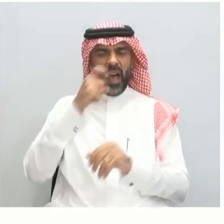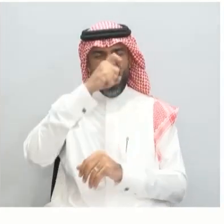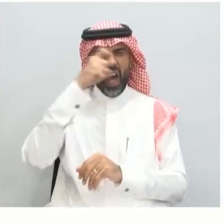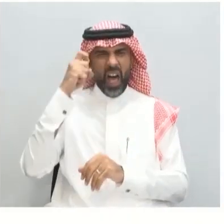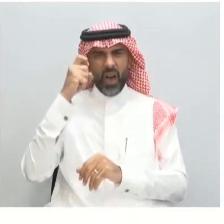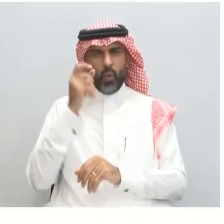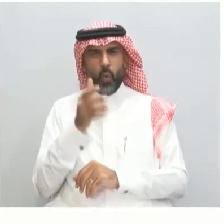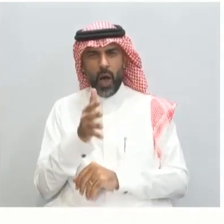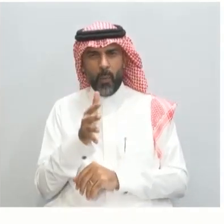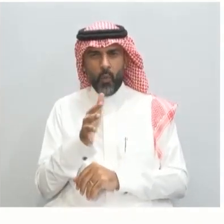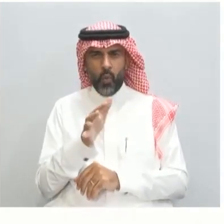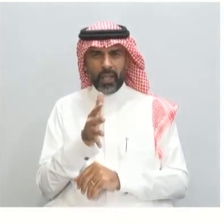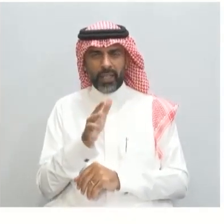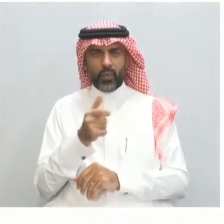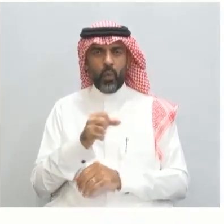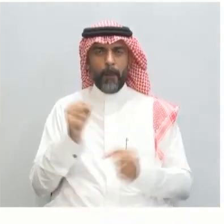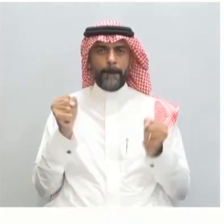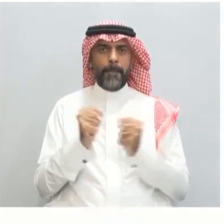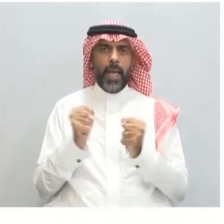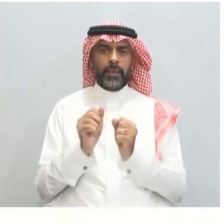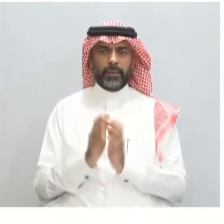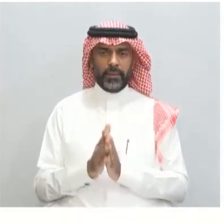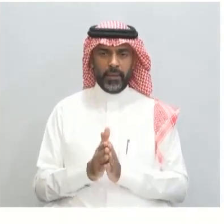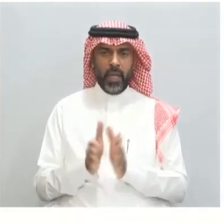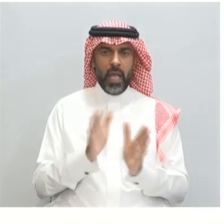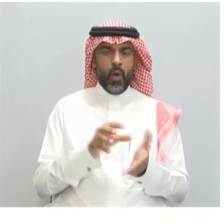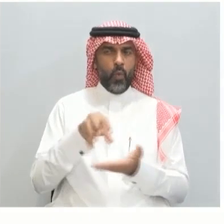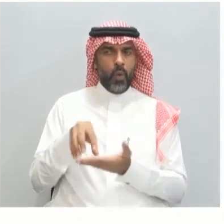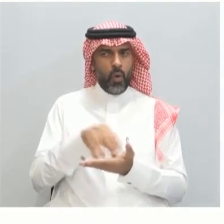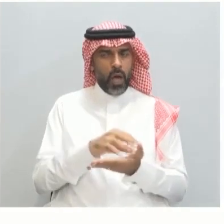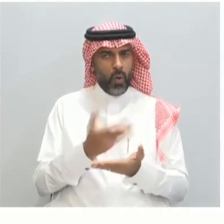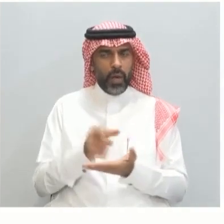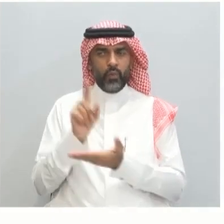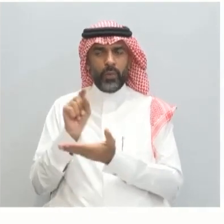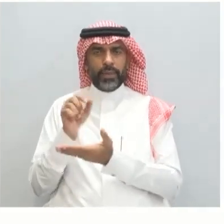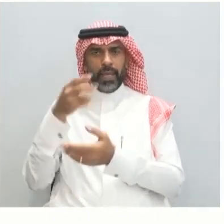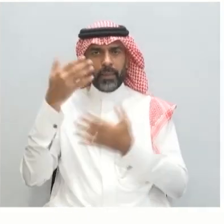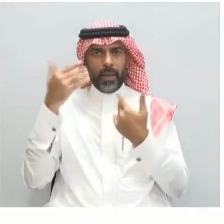وبارده ما هي الصحاري الحاره وتعرفنا عليها وموقعها ومميزاته